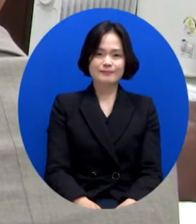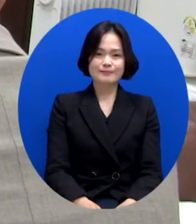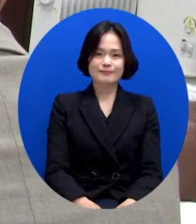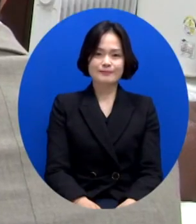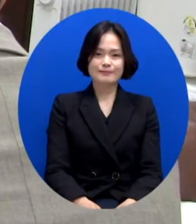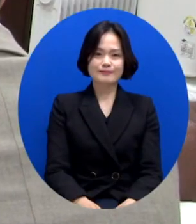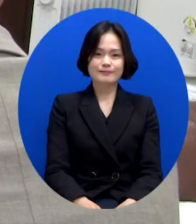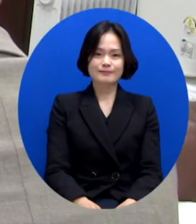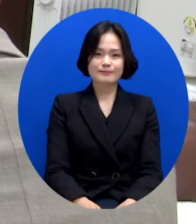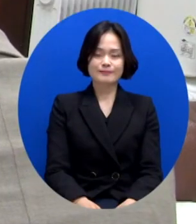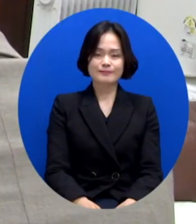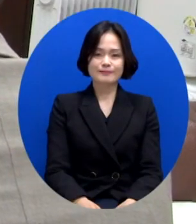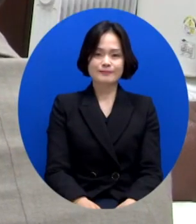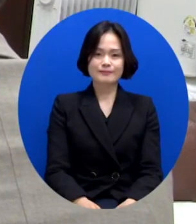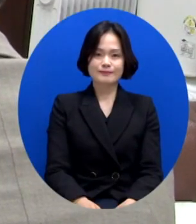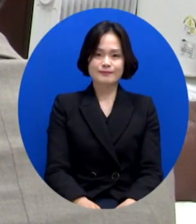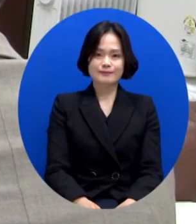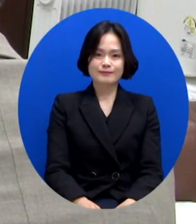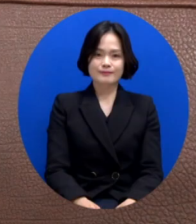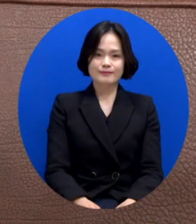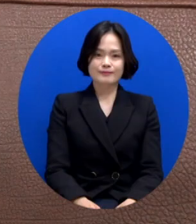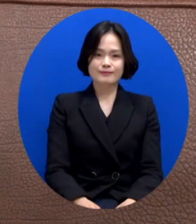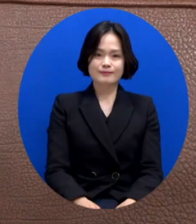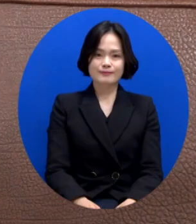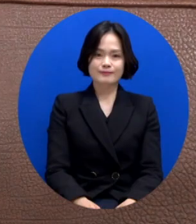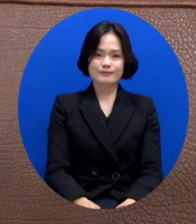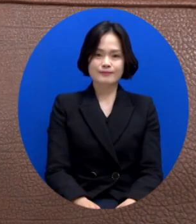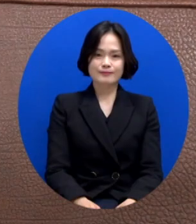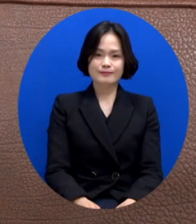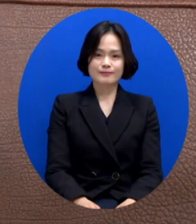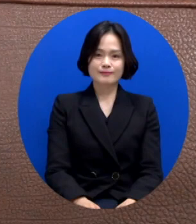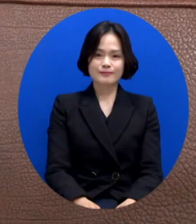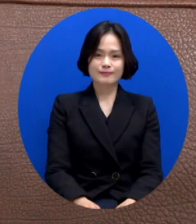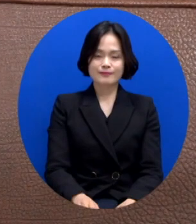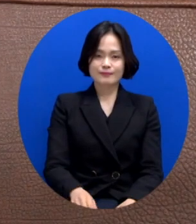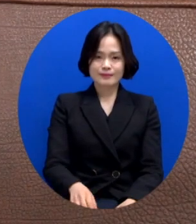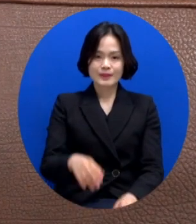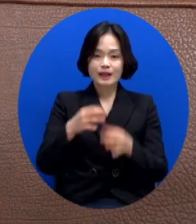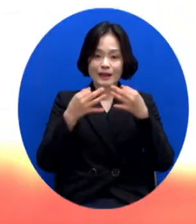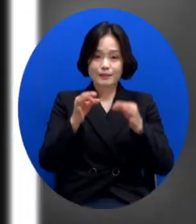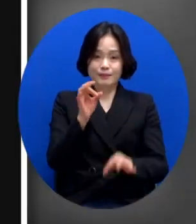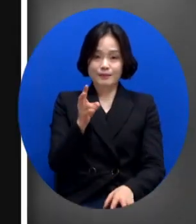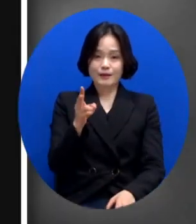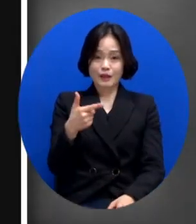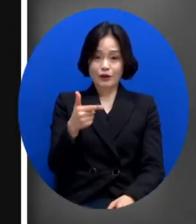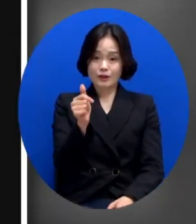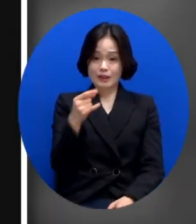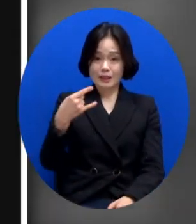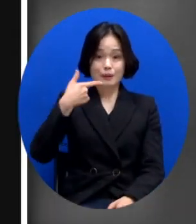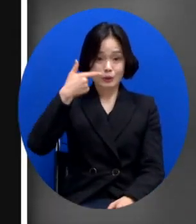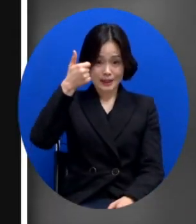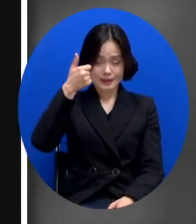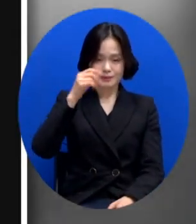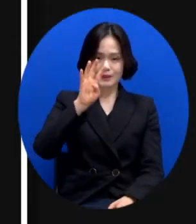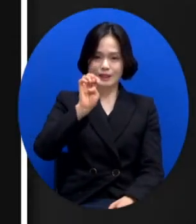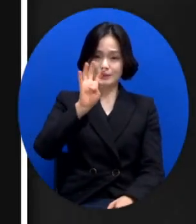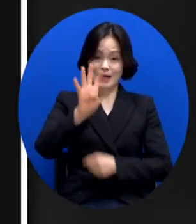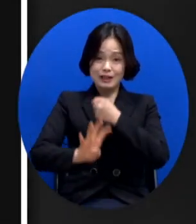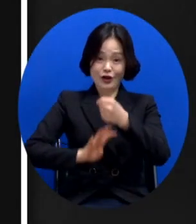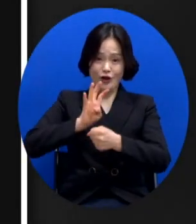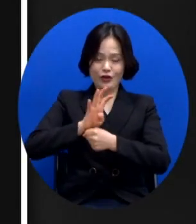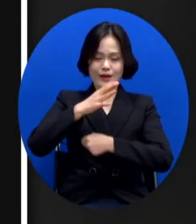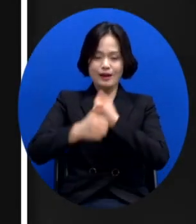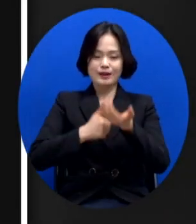4 14년째 사역을 이어가고 있는 신생 중앙 교회 의 김연희 목사 가정집에서 출발한 교회를